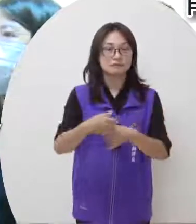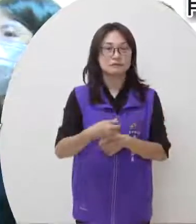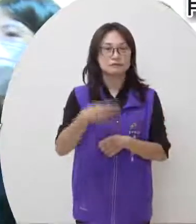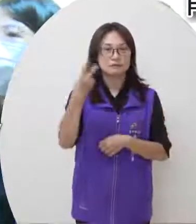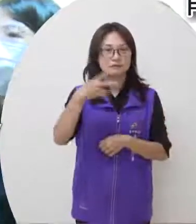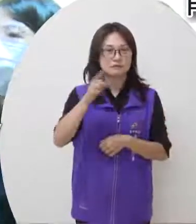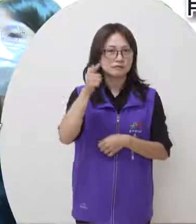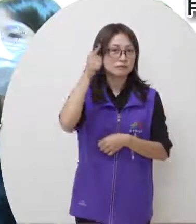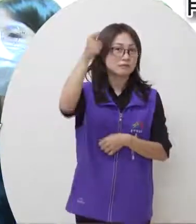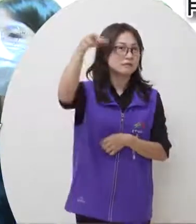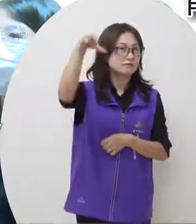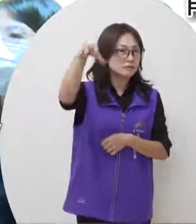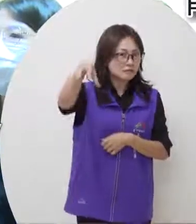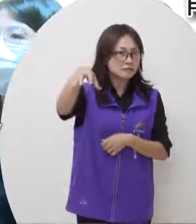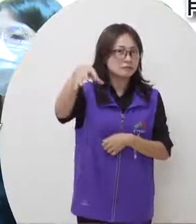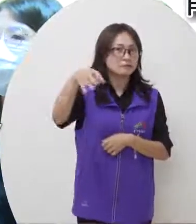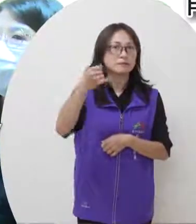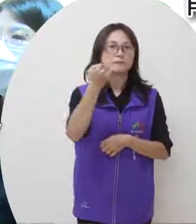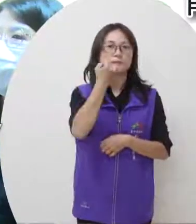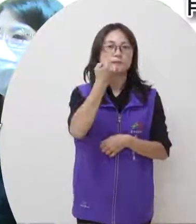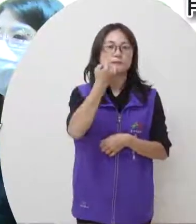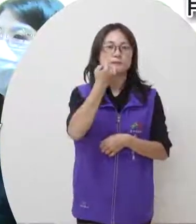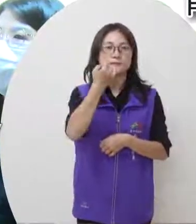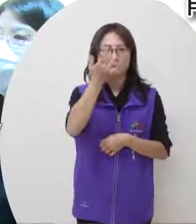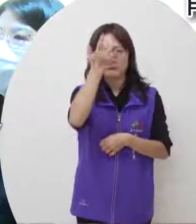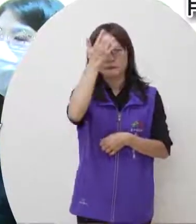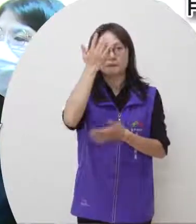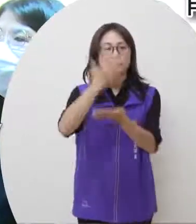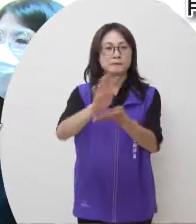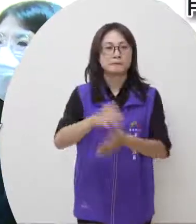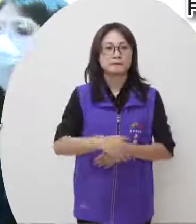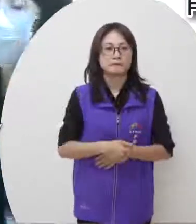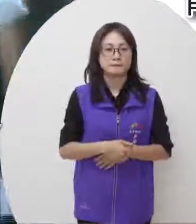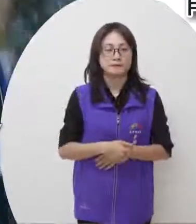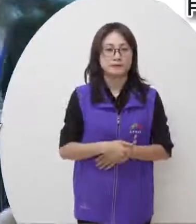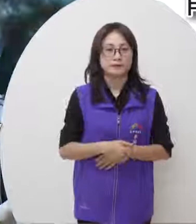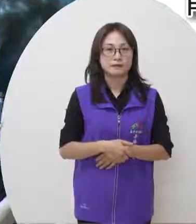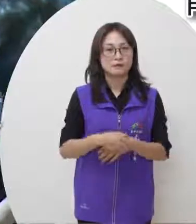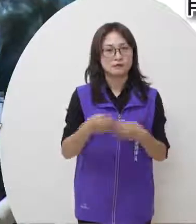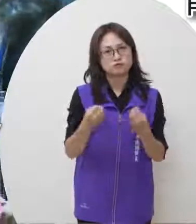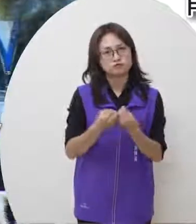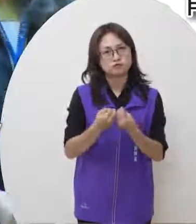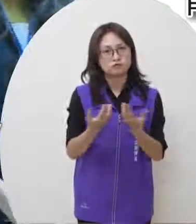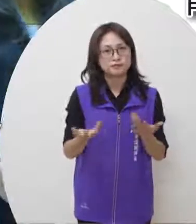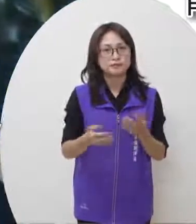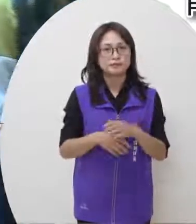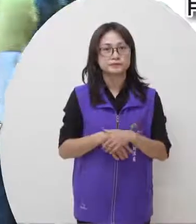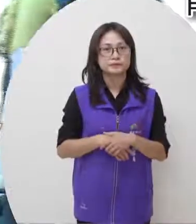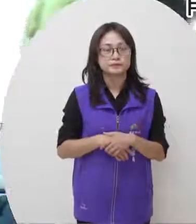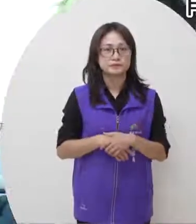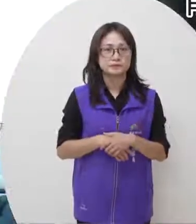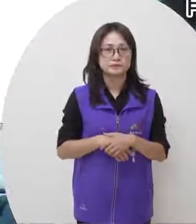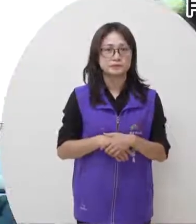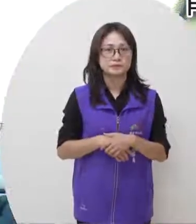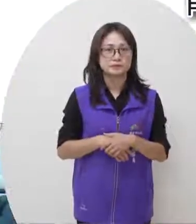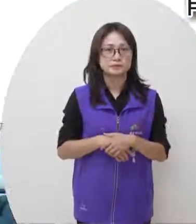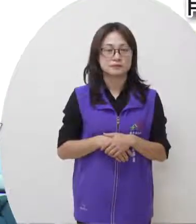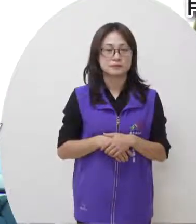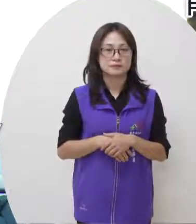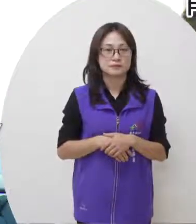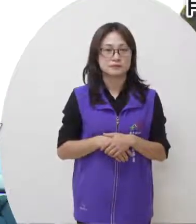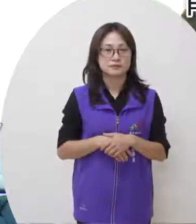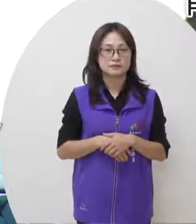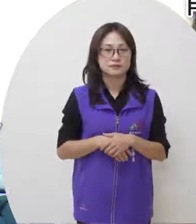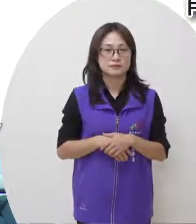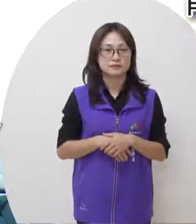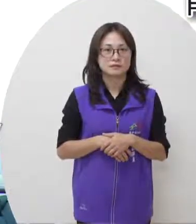了地方的某部分的服务扩增哦。那当然这件事情呢要怎么做呢，就遇到可能我们必须要请民